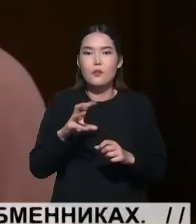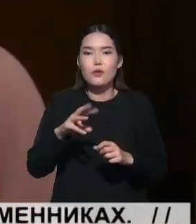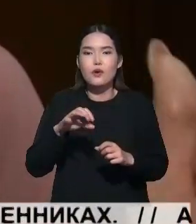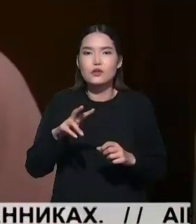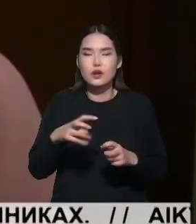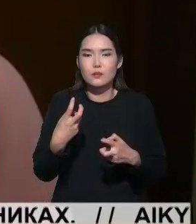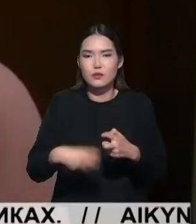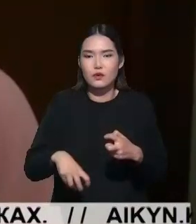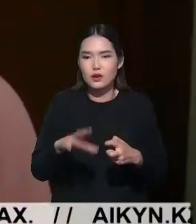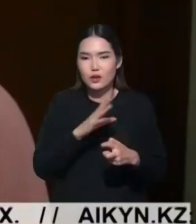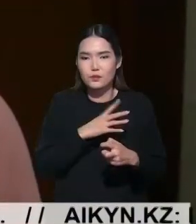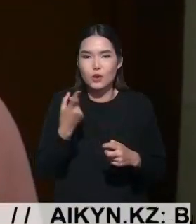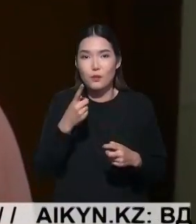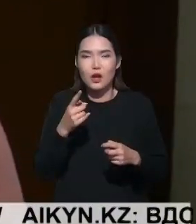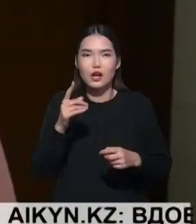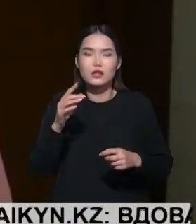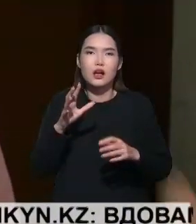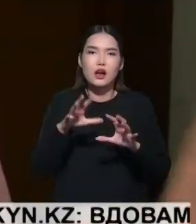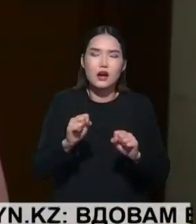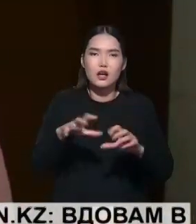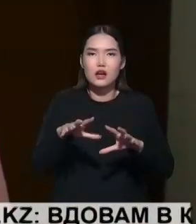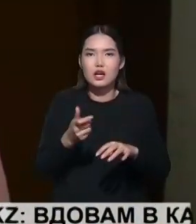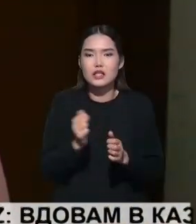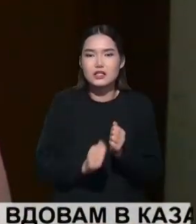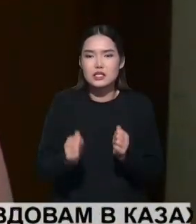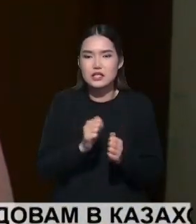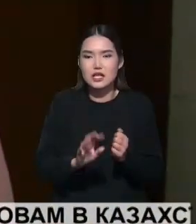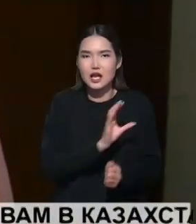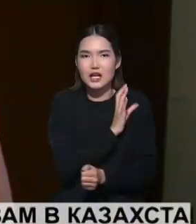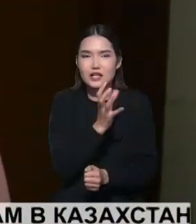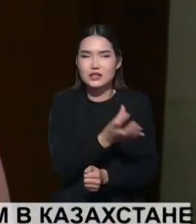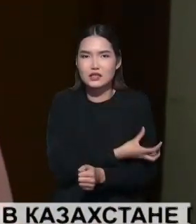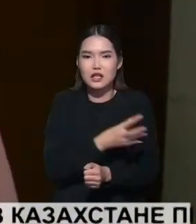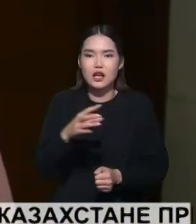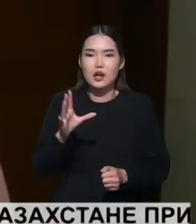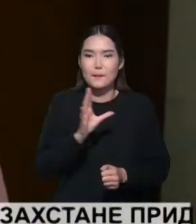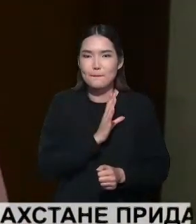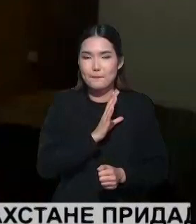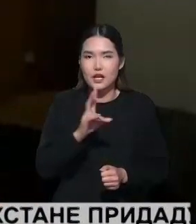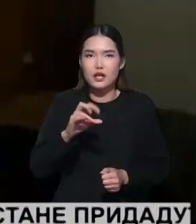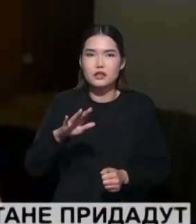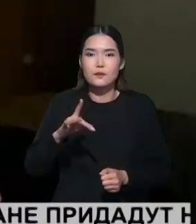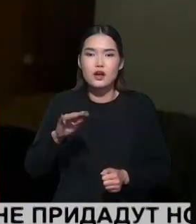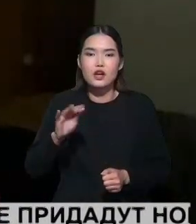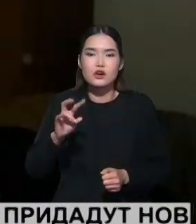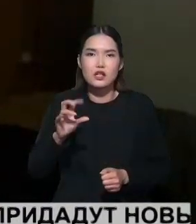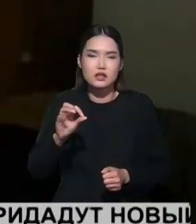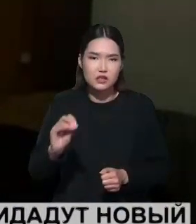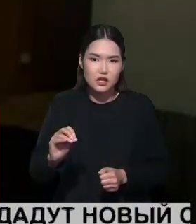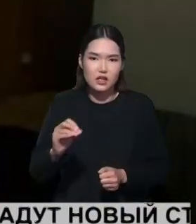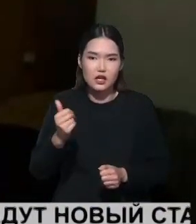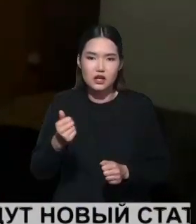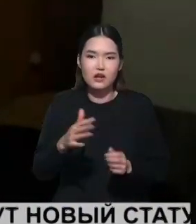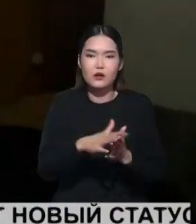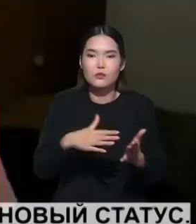нас скачки напряжения идут. Сильные, правда, прям очень сильные скачи. Бывает пониженная,